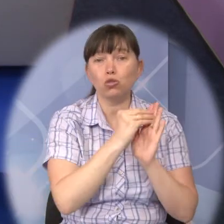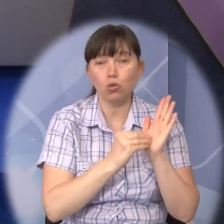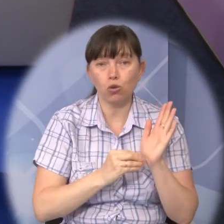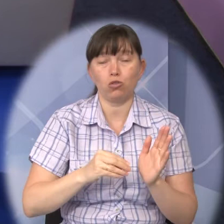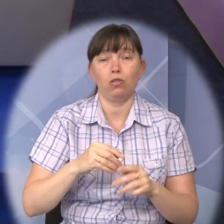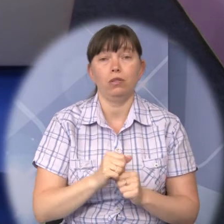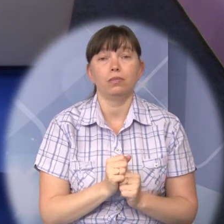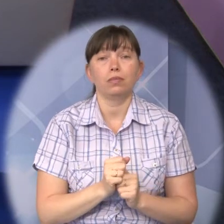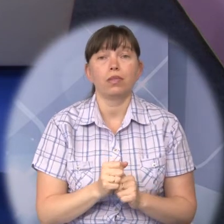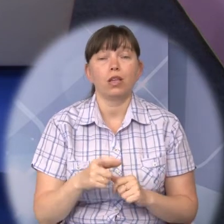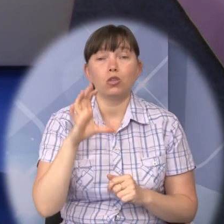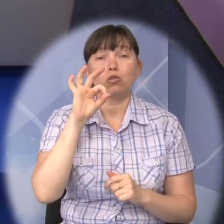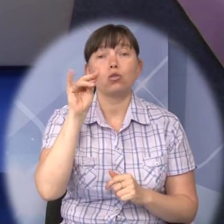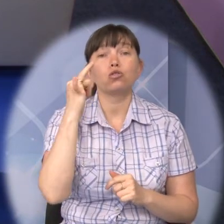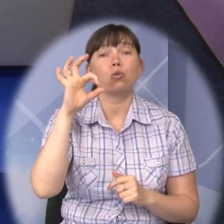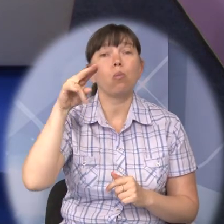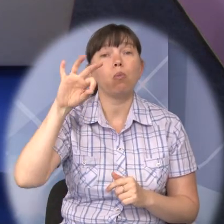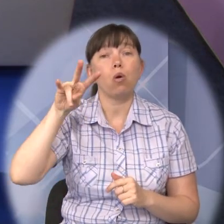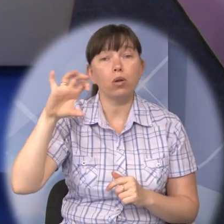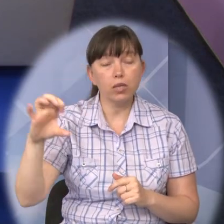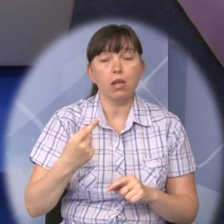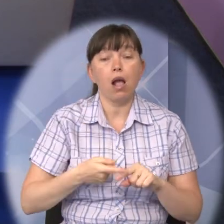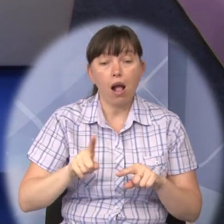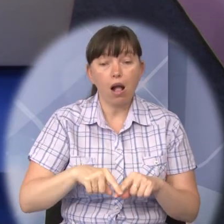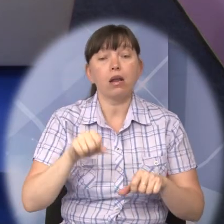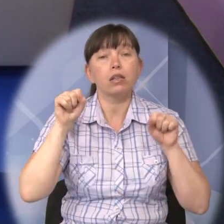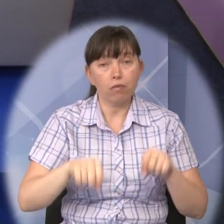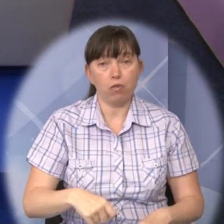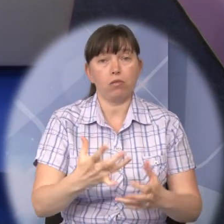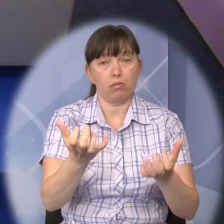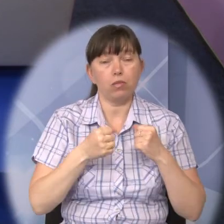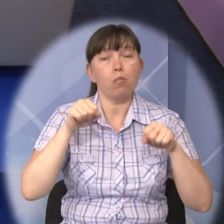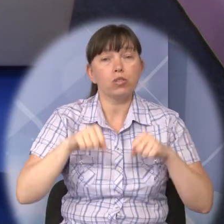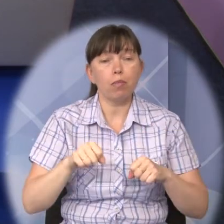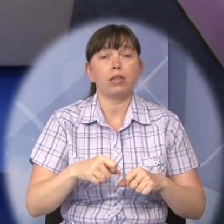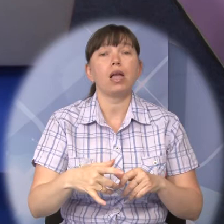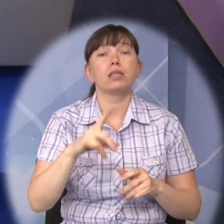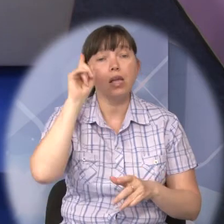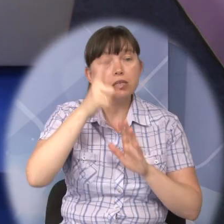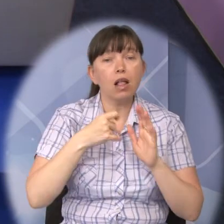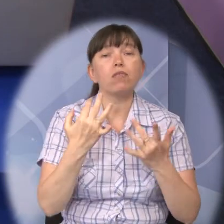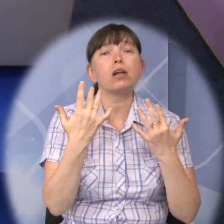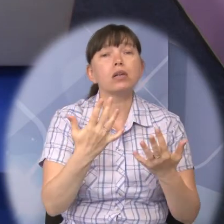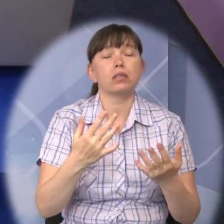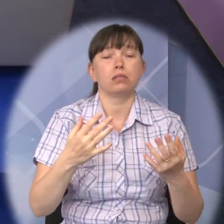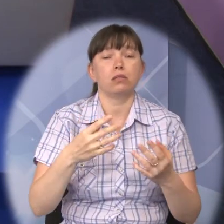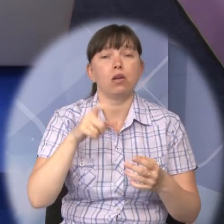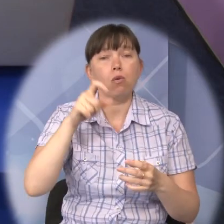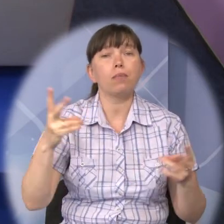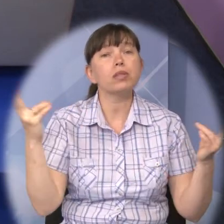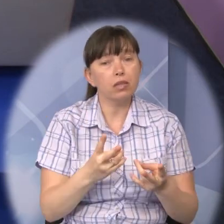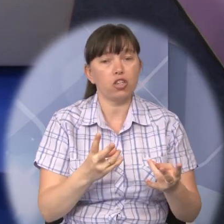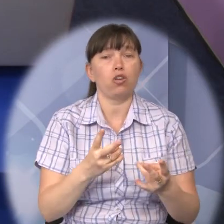de Centrul Sociopolis, care să ne ofere mai multe date despre câți oameni au nevoie de asistență și